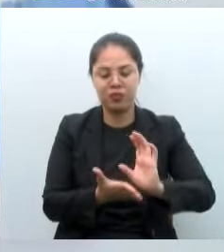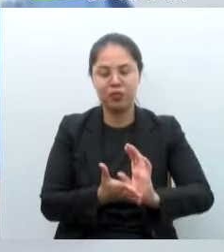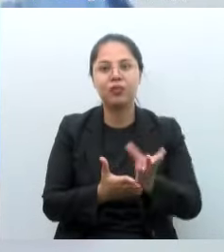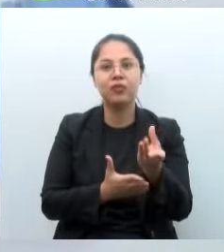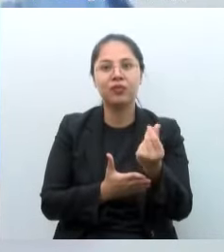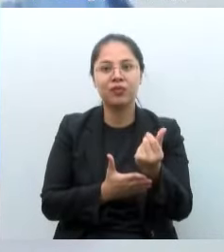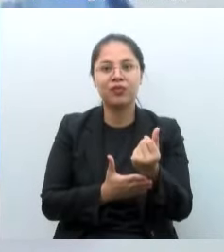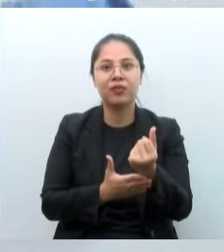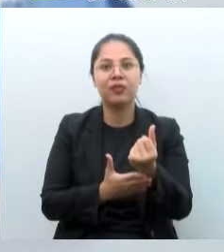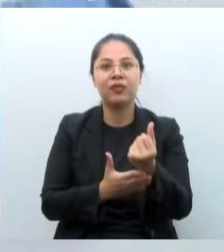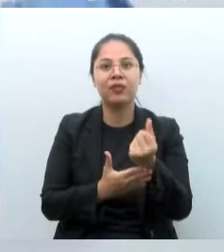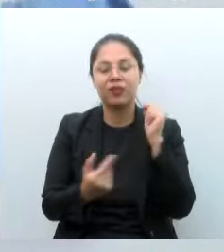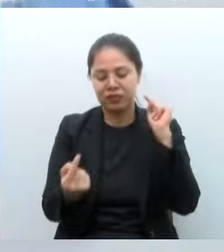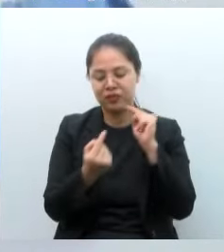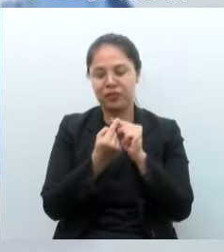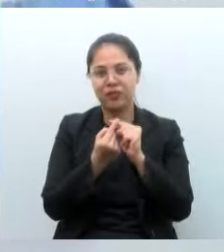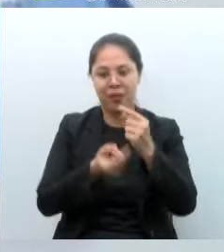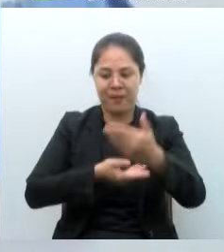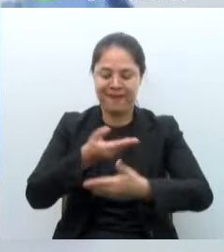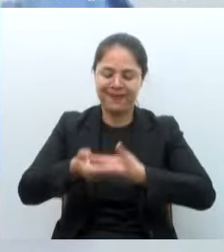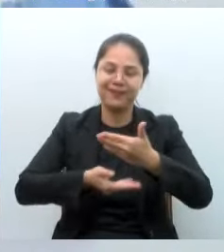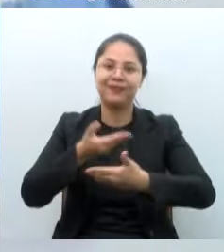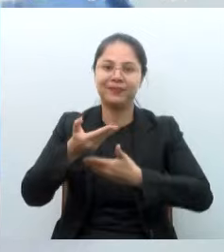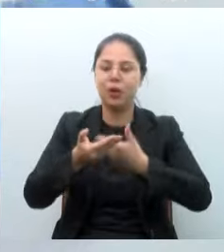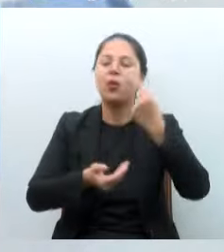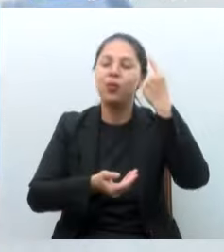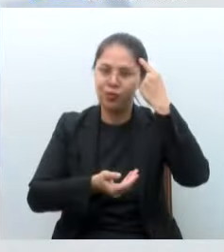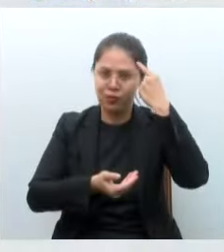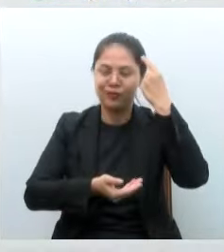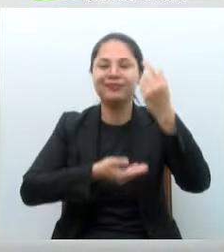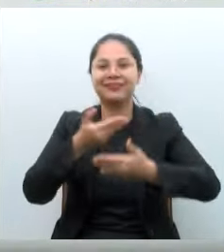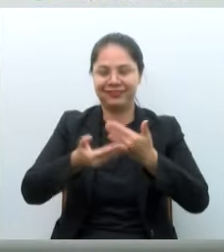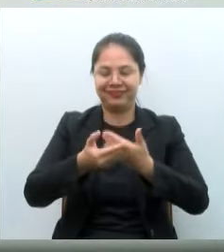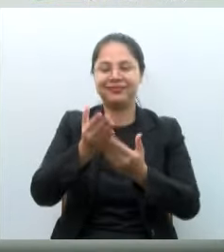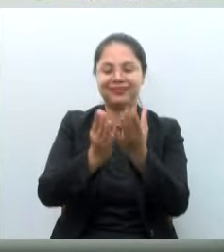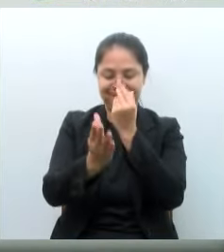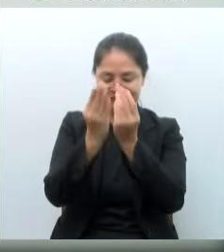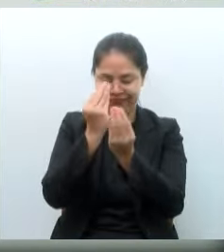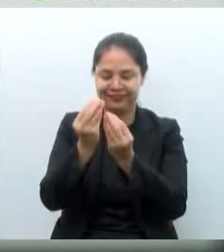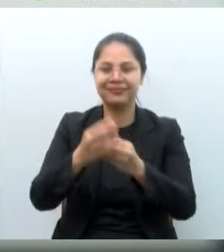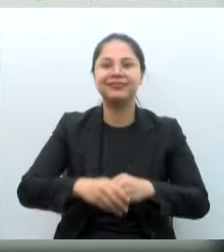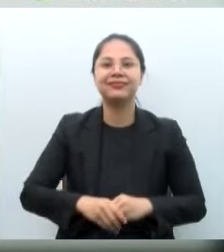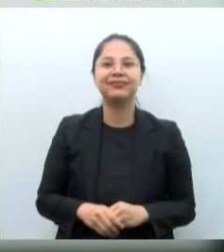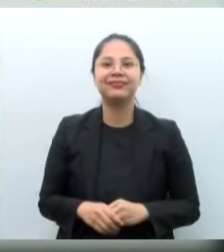ำไรในการขายรู้จักการขายค่ะ